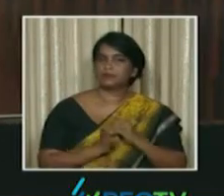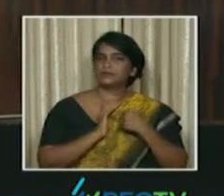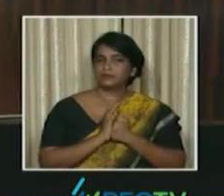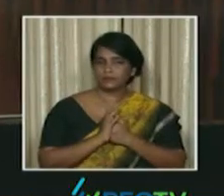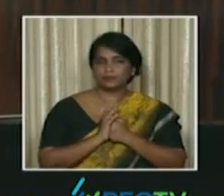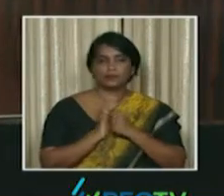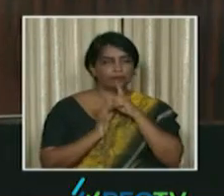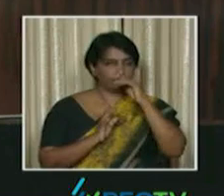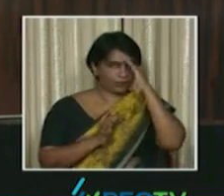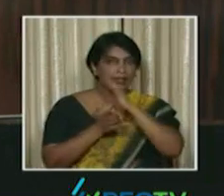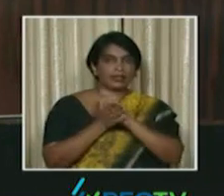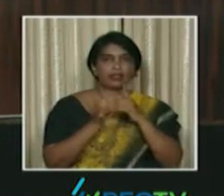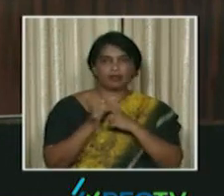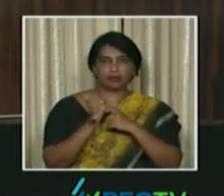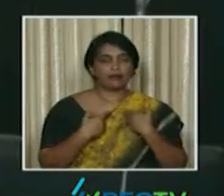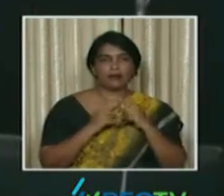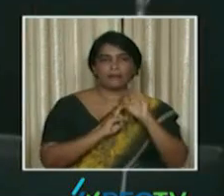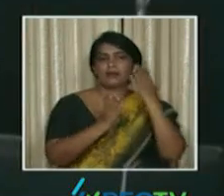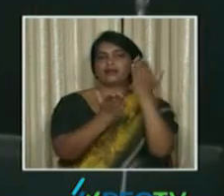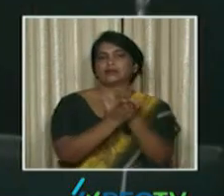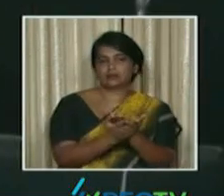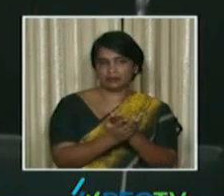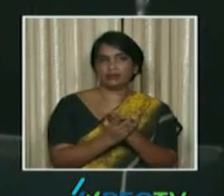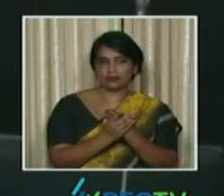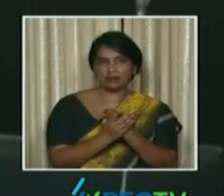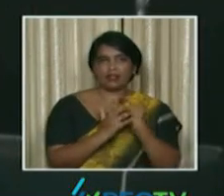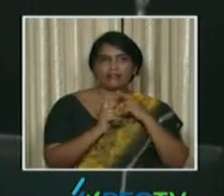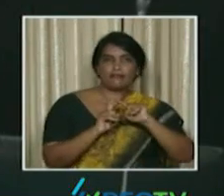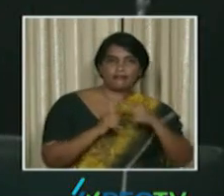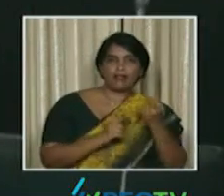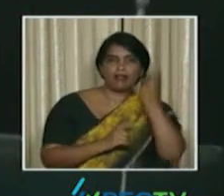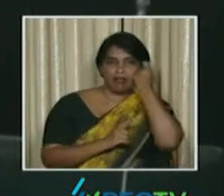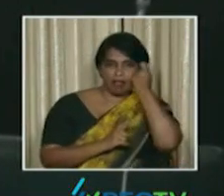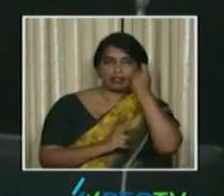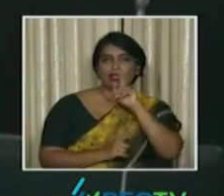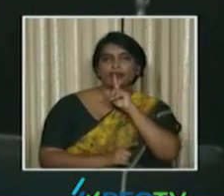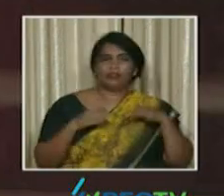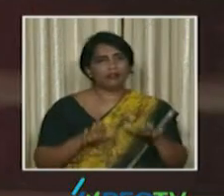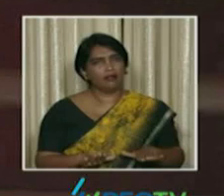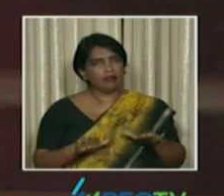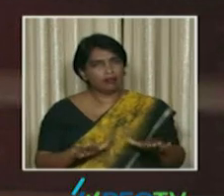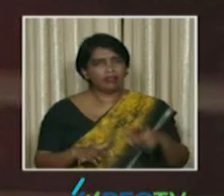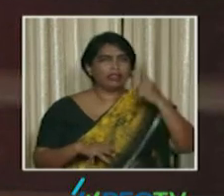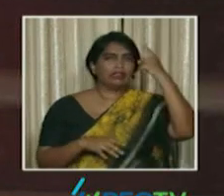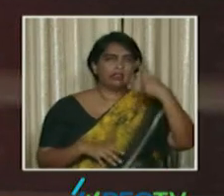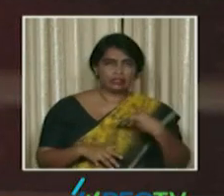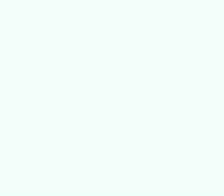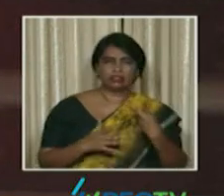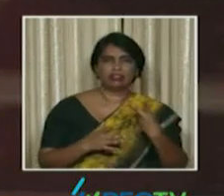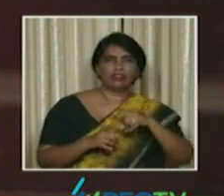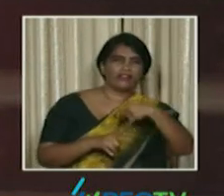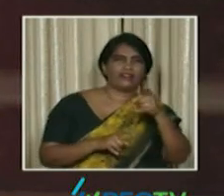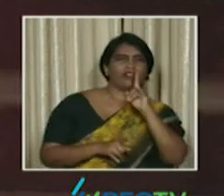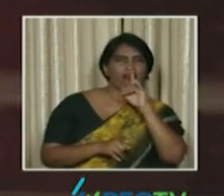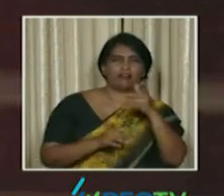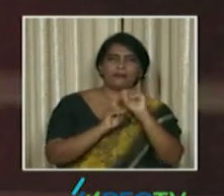ගරු හෙක්ටප් වහම මේ මන්ත්‍රීතුමාට සාධාරණයක් වෙන්න ඕනේ. නමුත් මම හිතන්නේ වෙනත් අදහසක් මේකේ කියවිලා තිනවා කවුරු හෝ අතින්. දෙවෙනි වටේ වෙන කෙනෙක් අහන නිසා